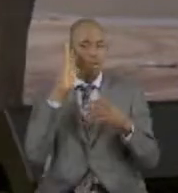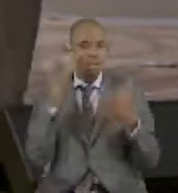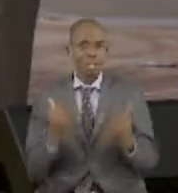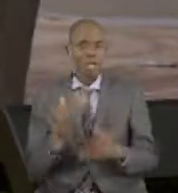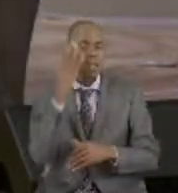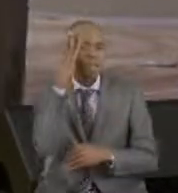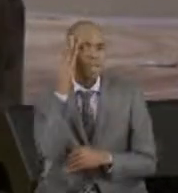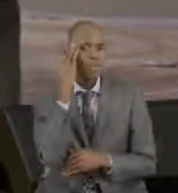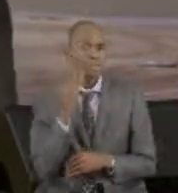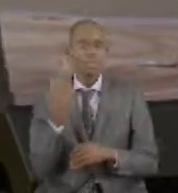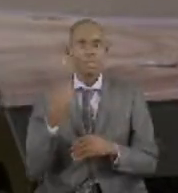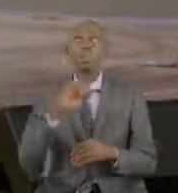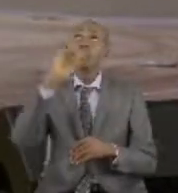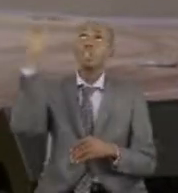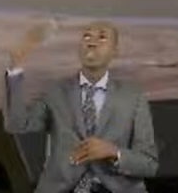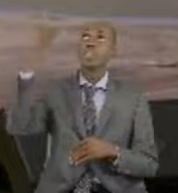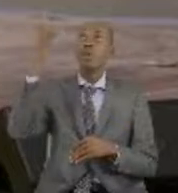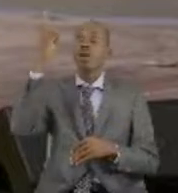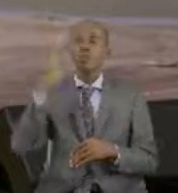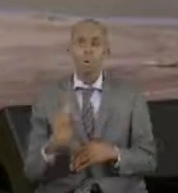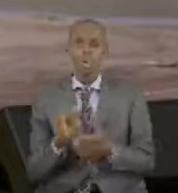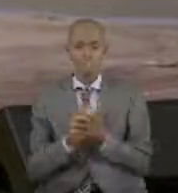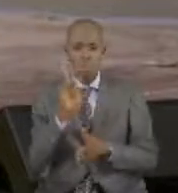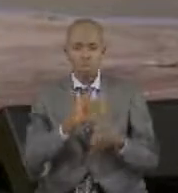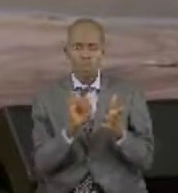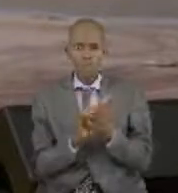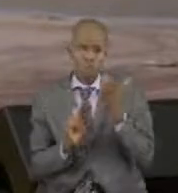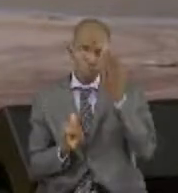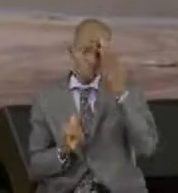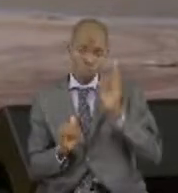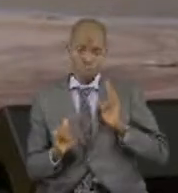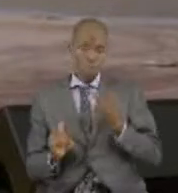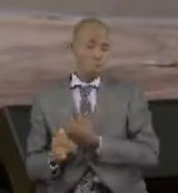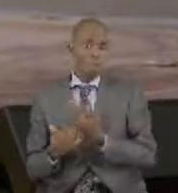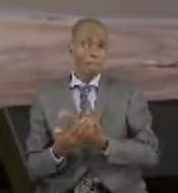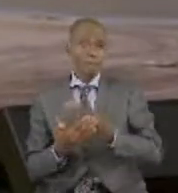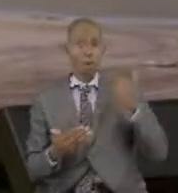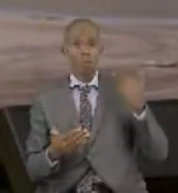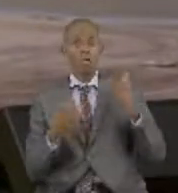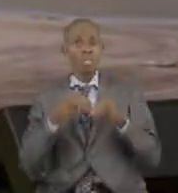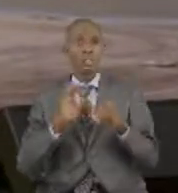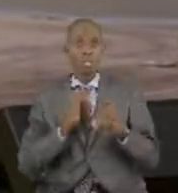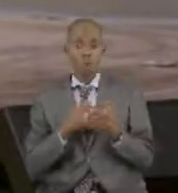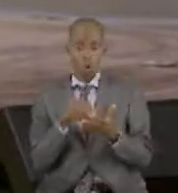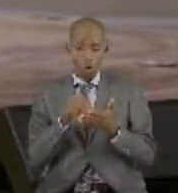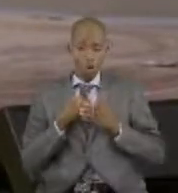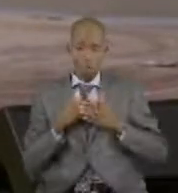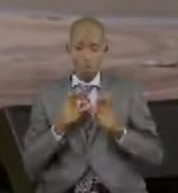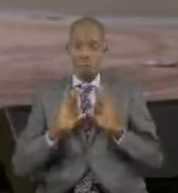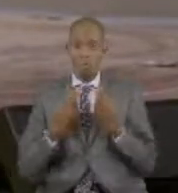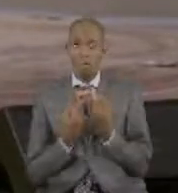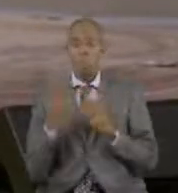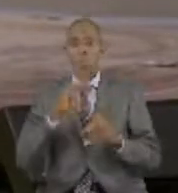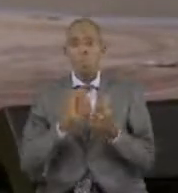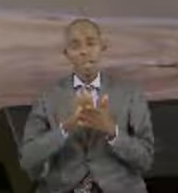des vies qui expérimentent la grâce de Dieu, pour que ceux qui nous ont connus auparavant, dans nos familles immédiates, ceux qui